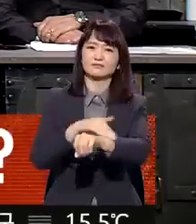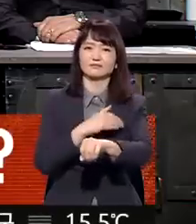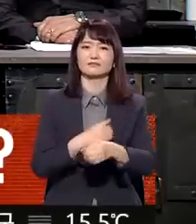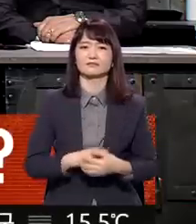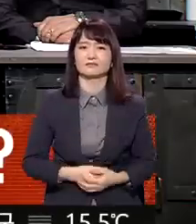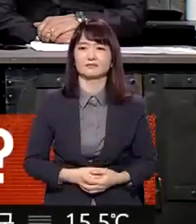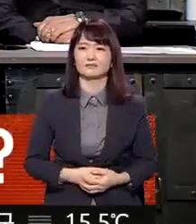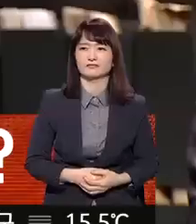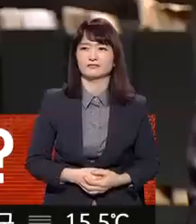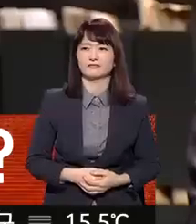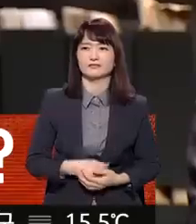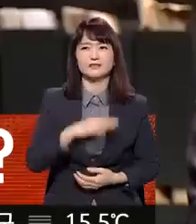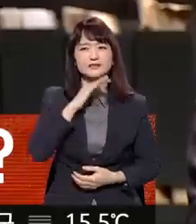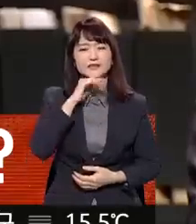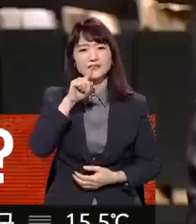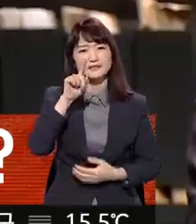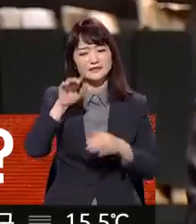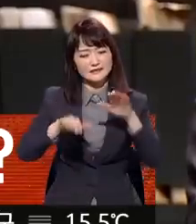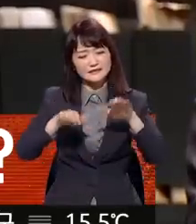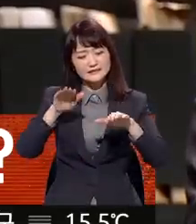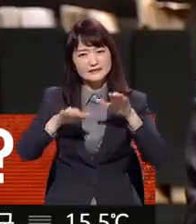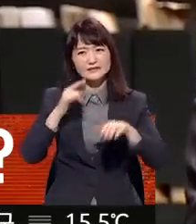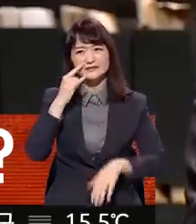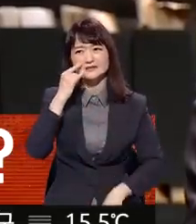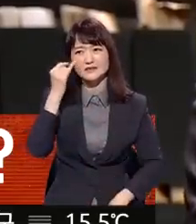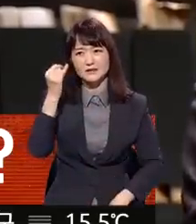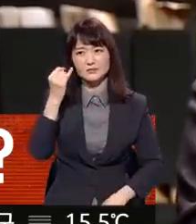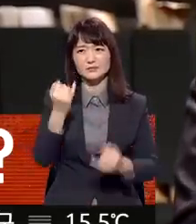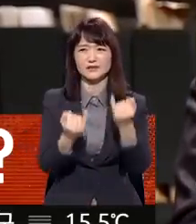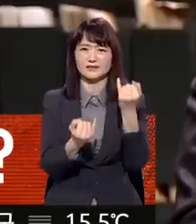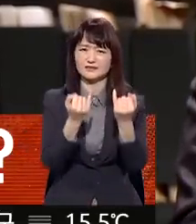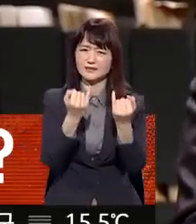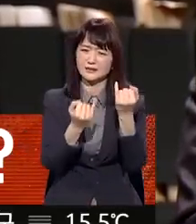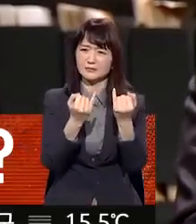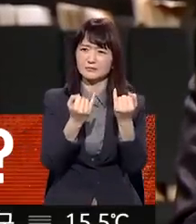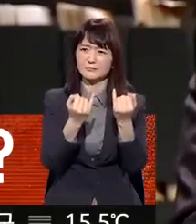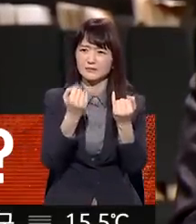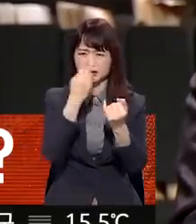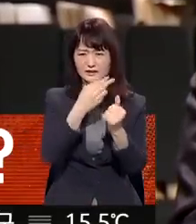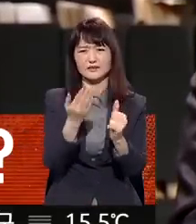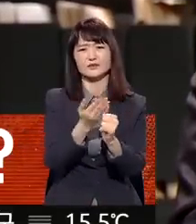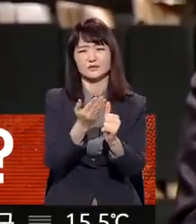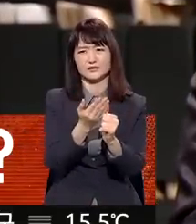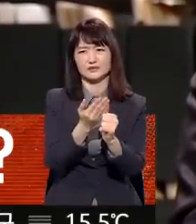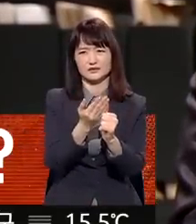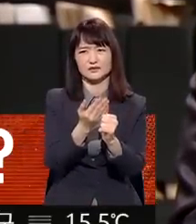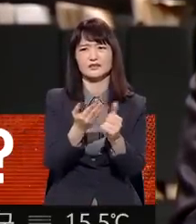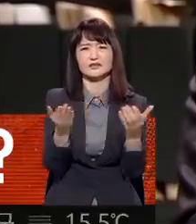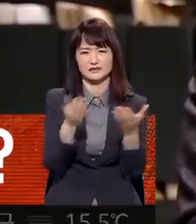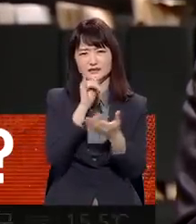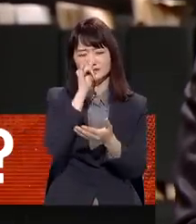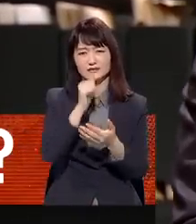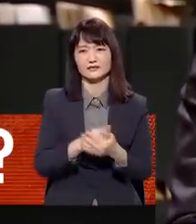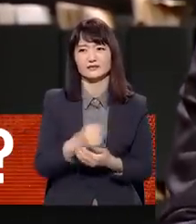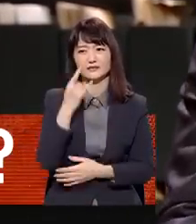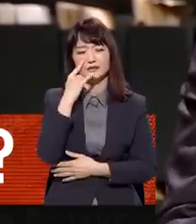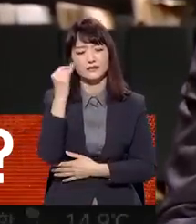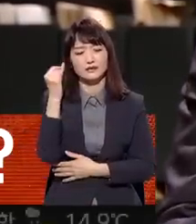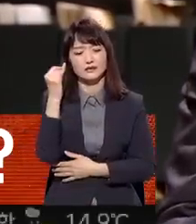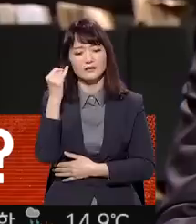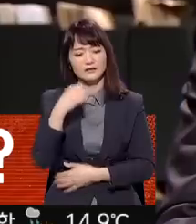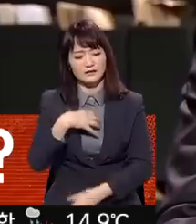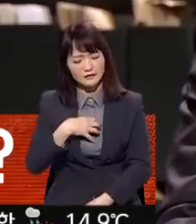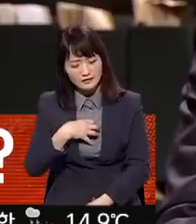못하고 사실 이제 연년생 엄마들이 애들 자매를 키우는 집에서는 한 번쯤은 다 있을 법한 맞아요. 일이라서 엄마가 너무